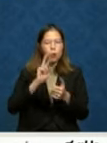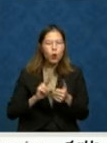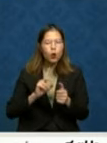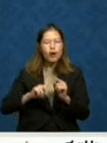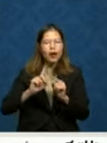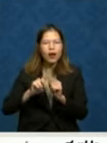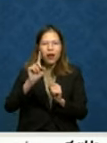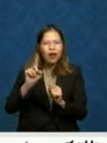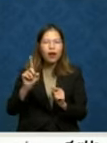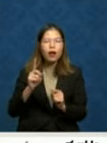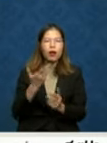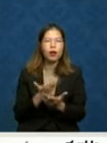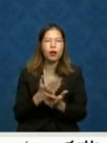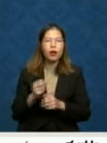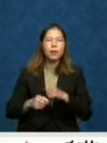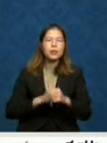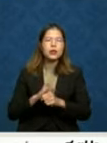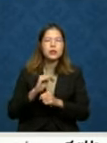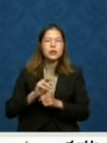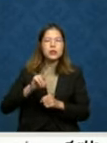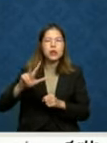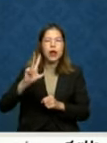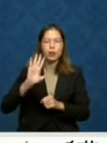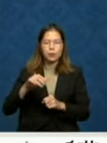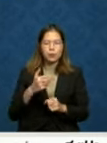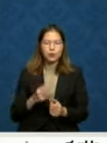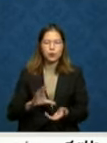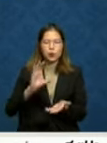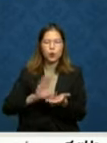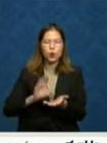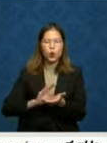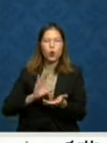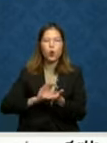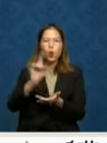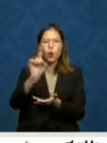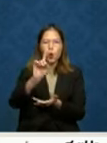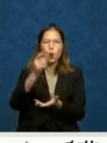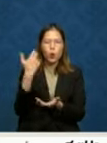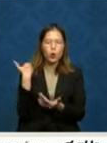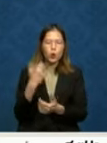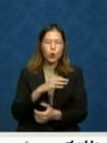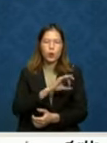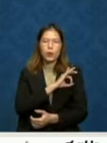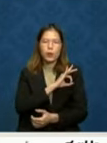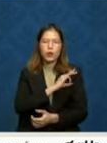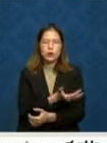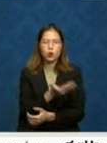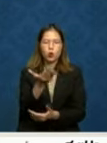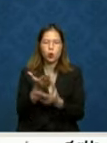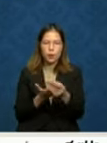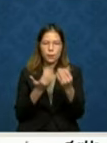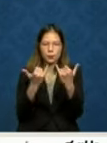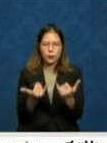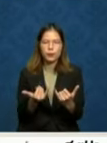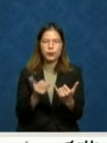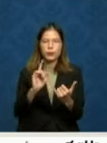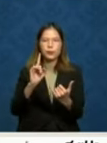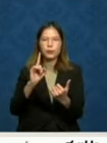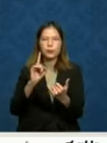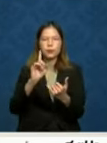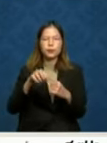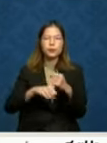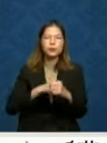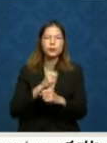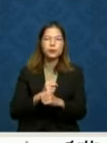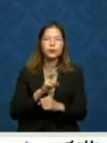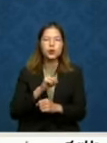พ.ศ. 2543ไปเป็นของกองทุนเพื่อผู้เคยเป็นสมาชิกรัฐสภาตามพระราชบัญญัตินี้ในปีงบประ